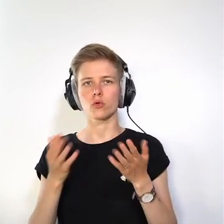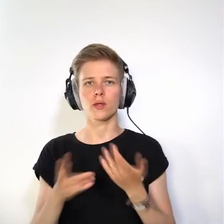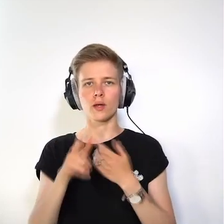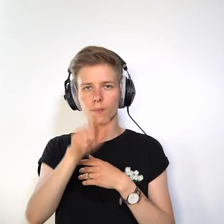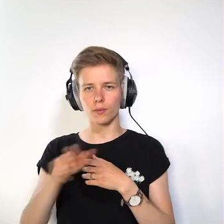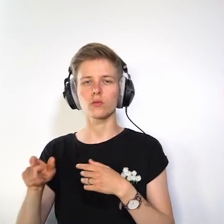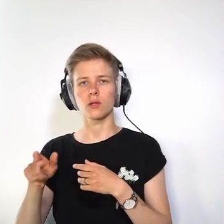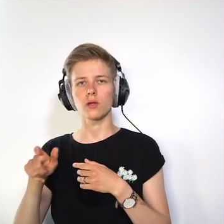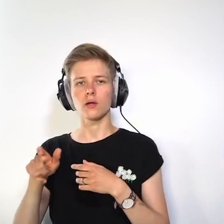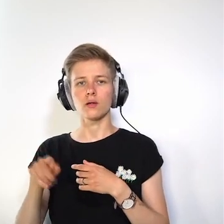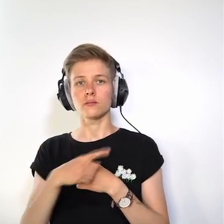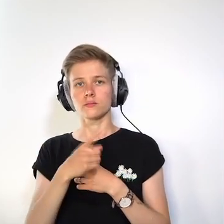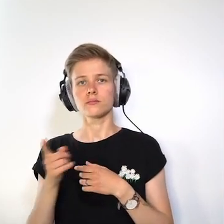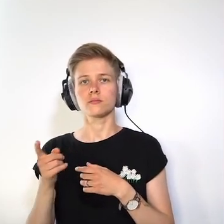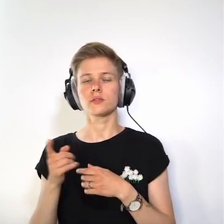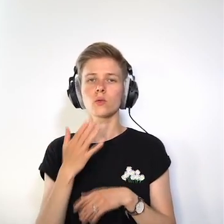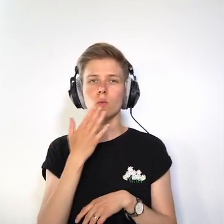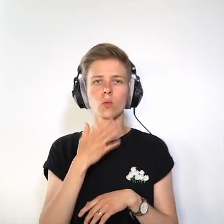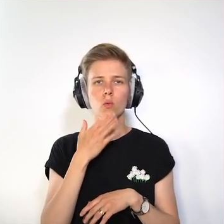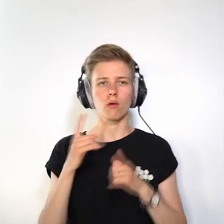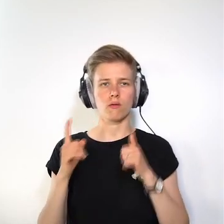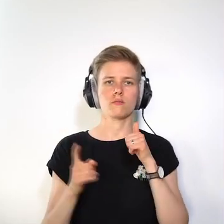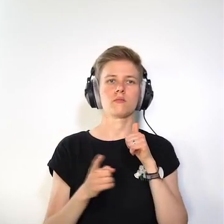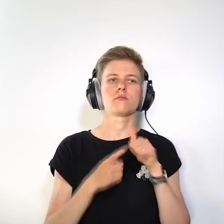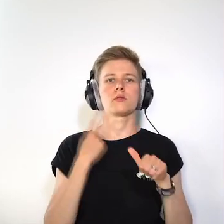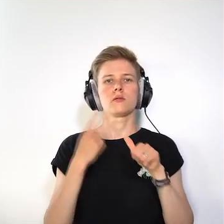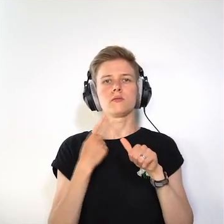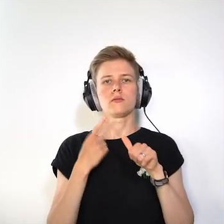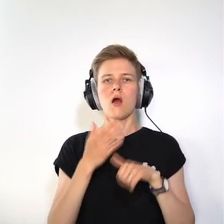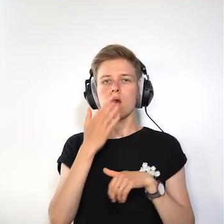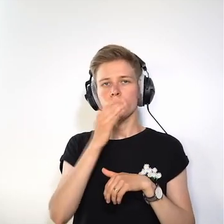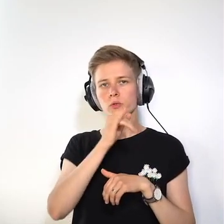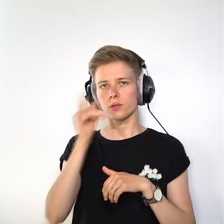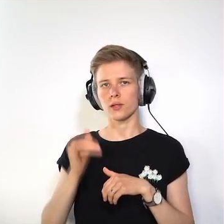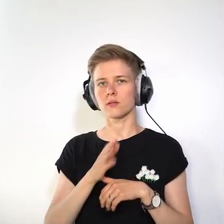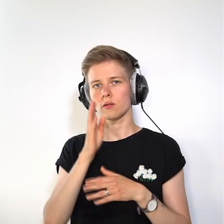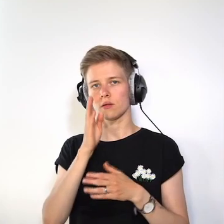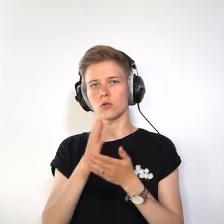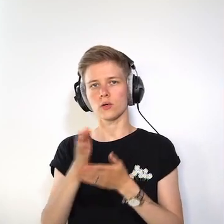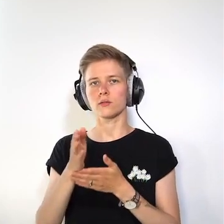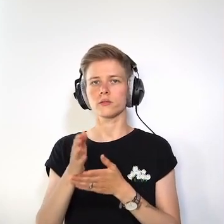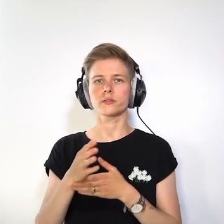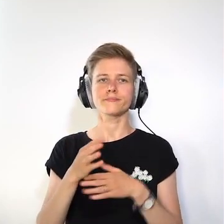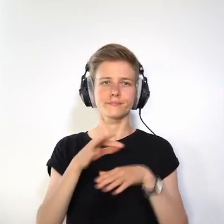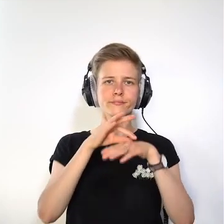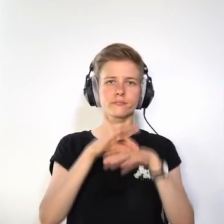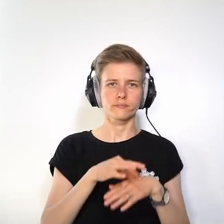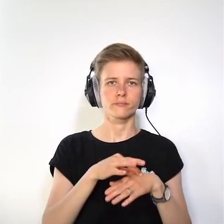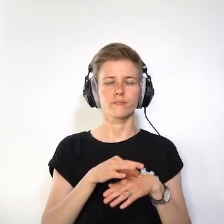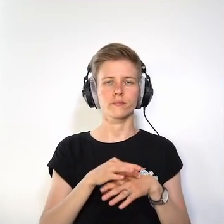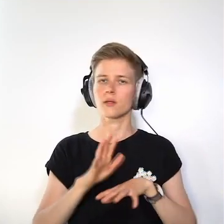niin kuin lähti siitä olettamuksesta, että tämmöinen homoseksuaalinen orientaatio on patologista ja nimenomaan ei